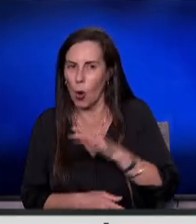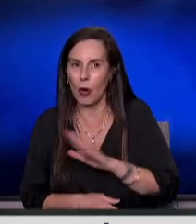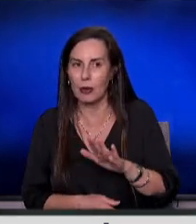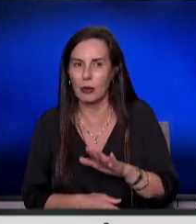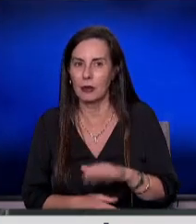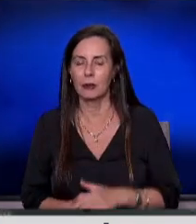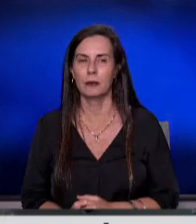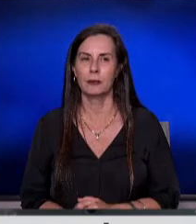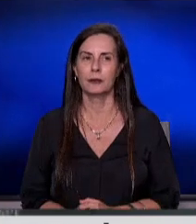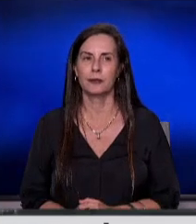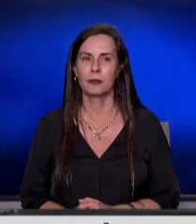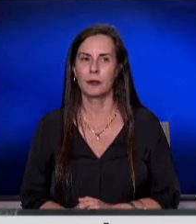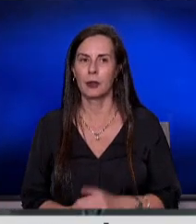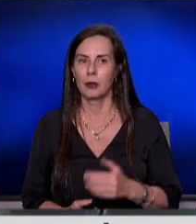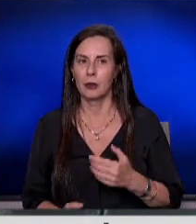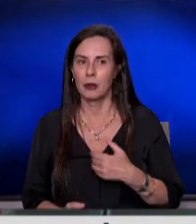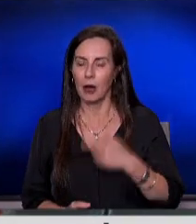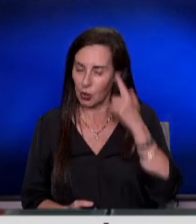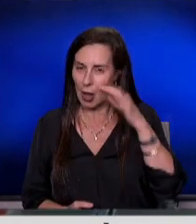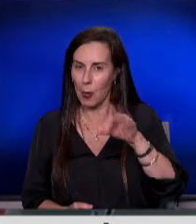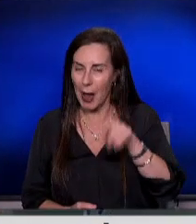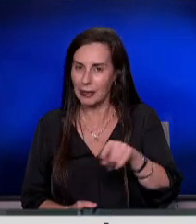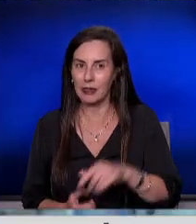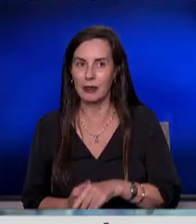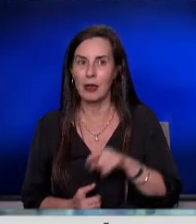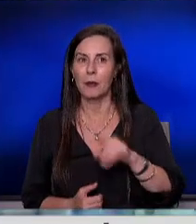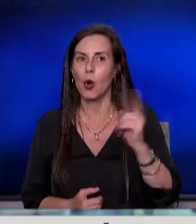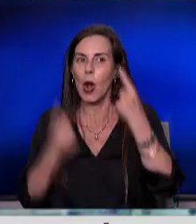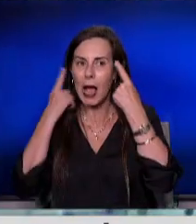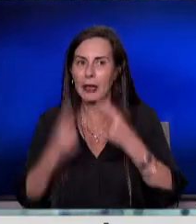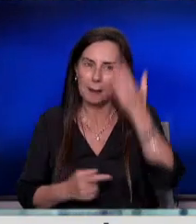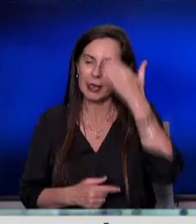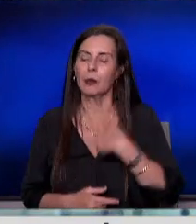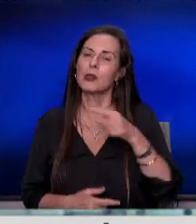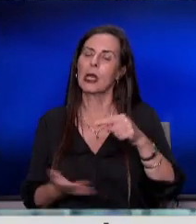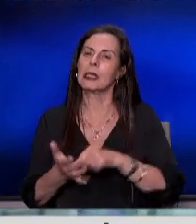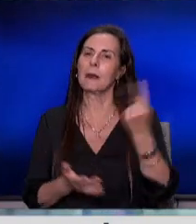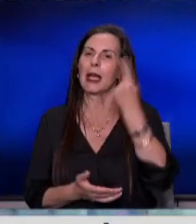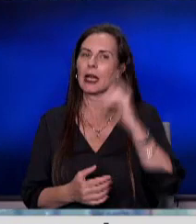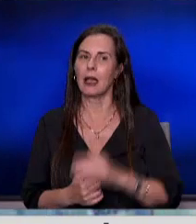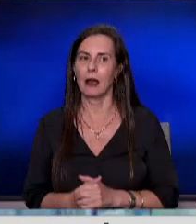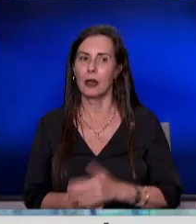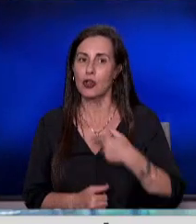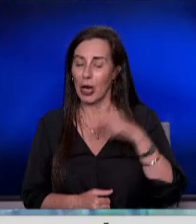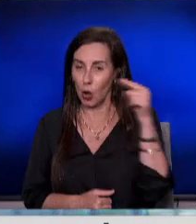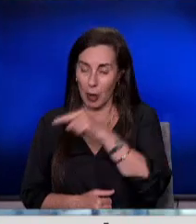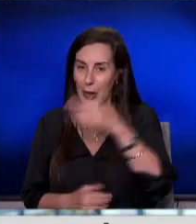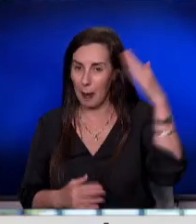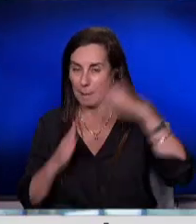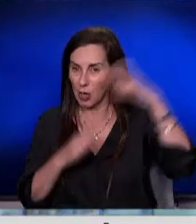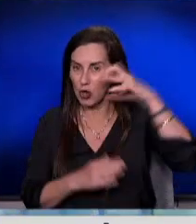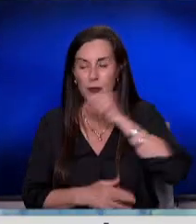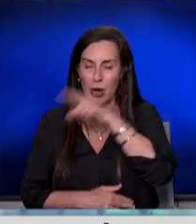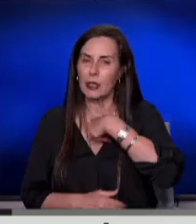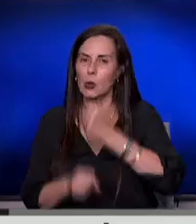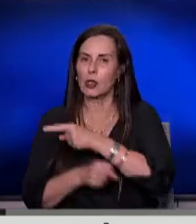תופת. אתה יודע למה לא אמרתי פה אצלך? כי פה כל החרדים ומכירים אותי. זו הסיבה היחידה. שהייתי הולך לשם, לבית שמש הישנה